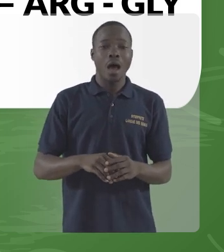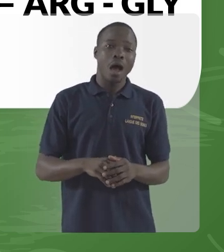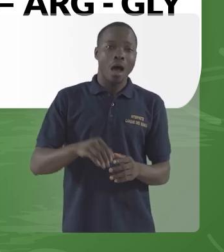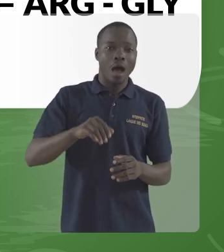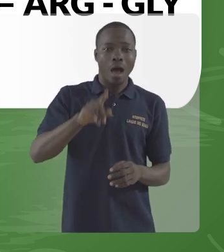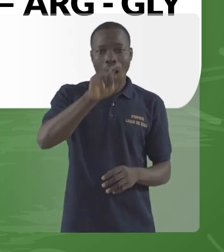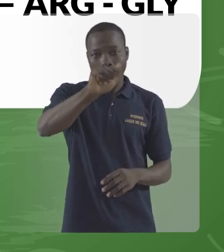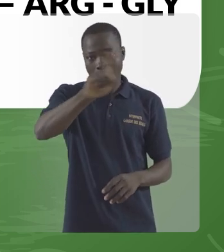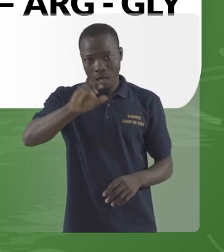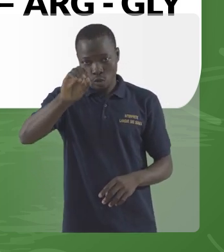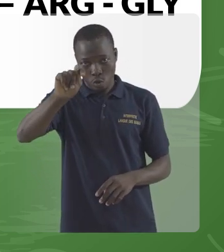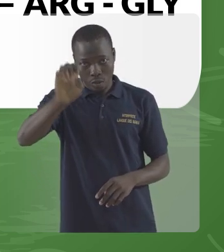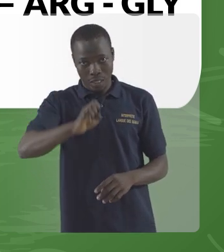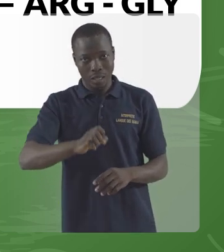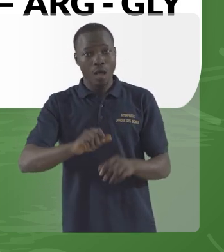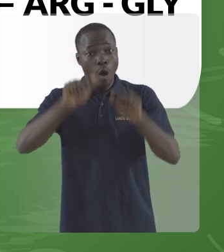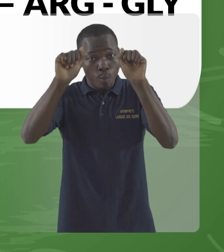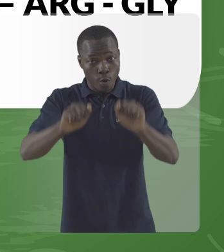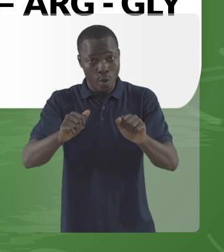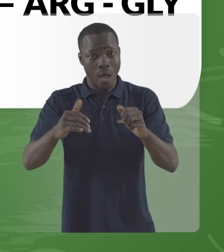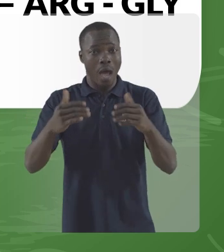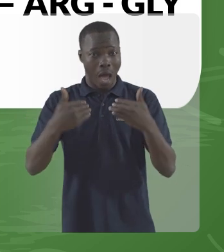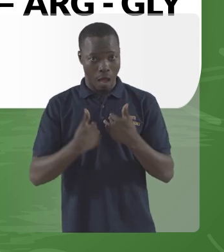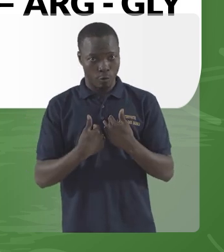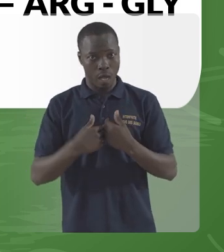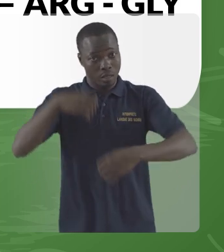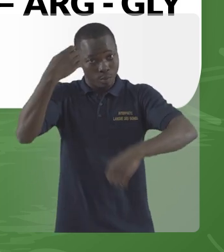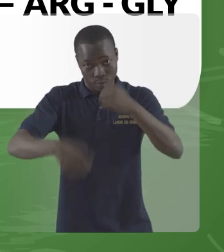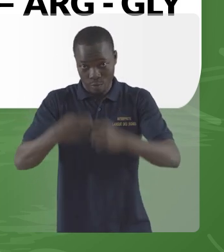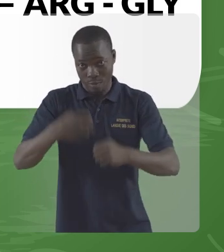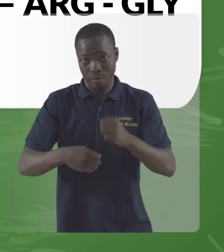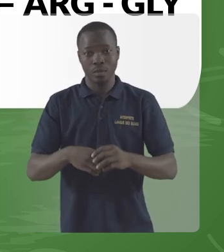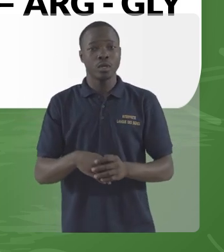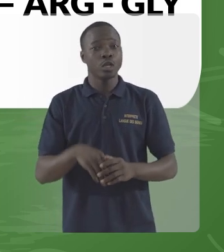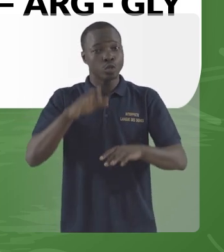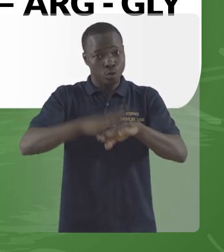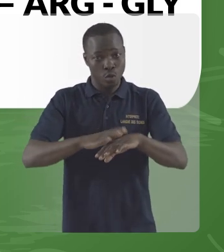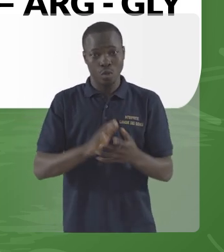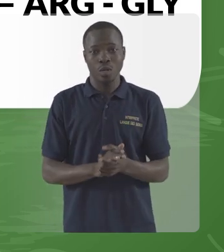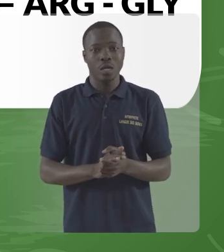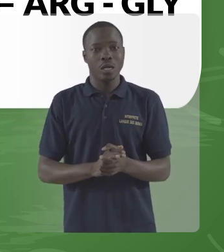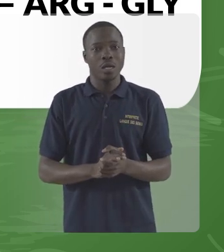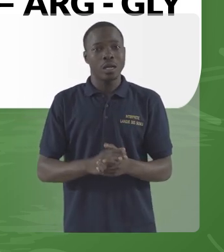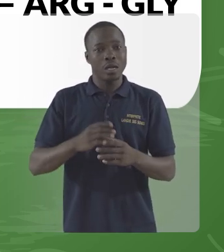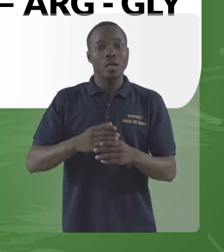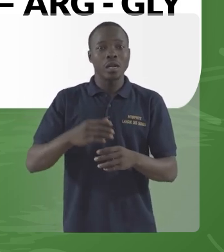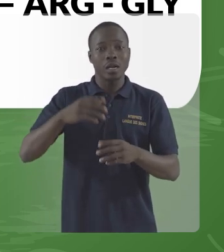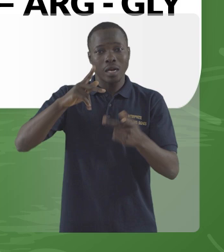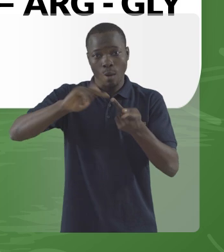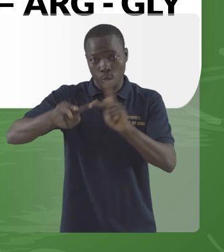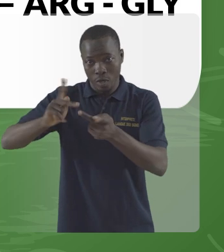de l'ADN peut avoir une incidence sur la protéine synthétisée.